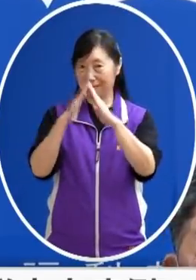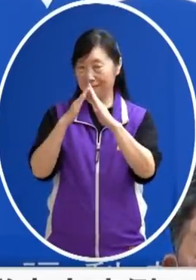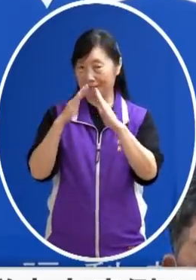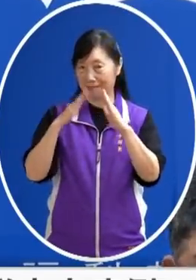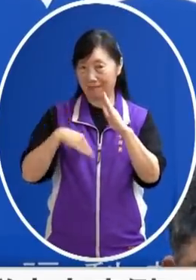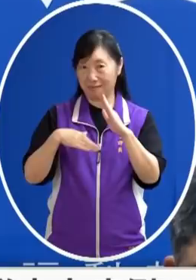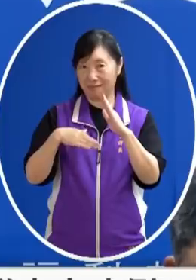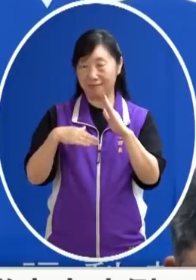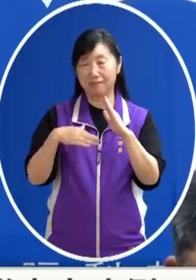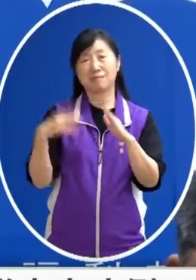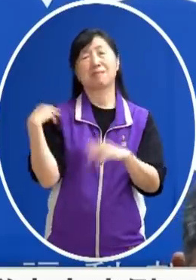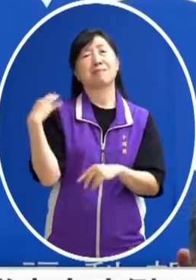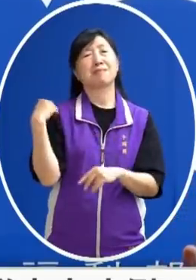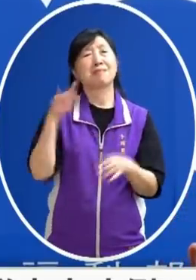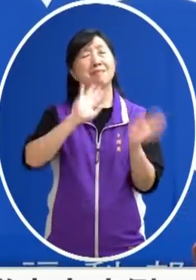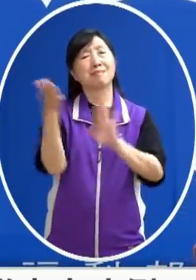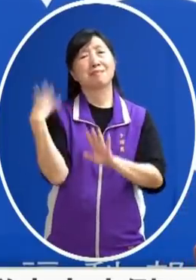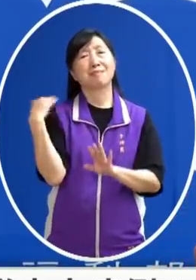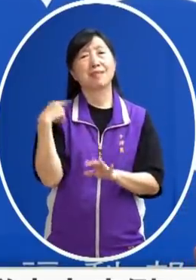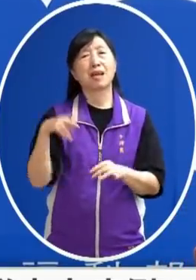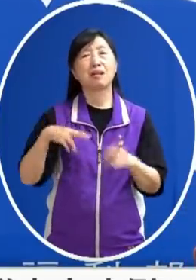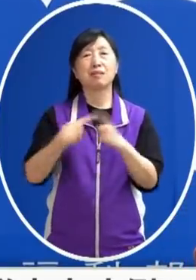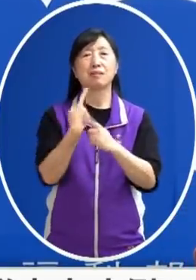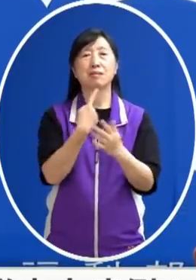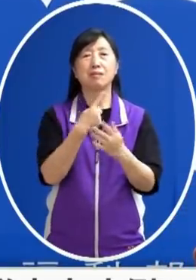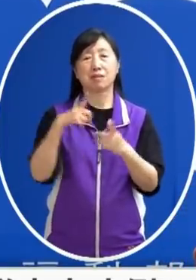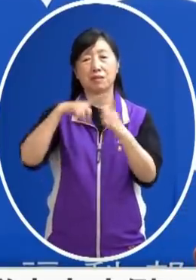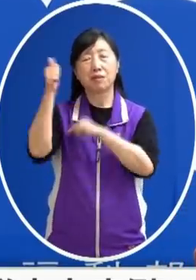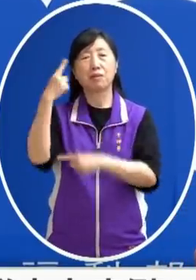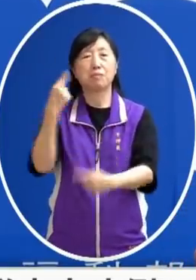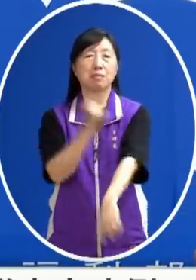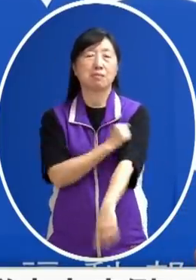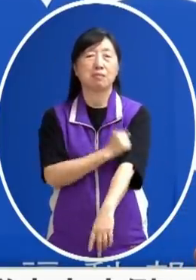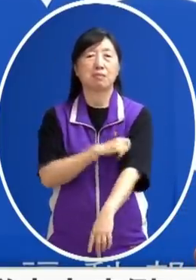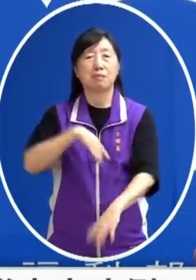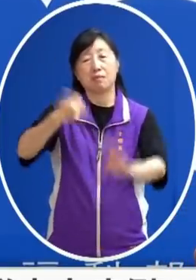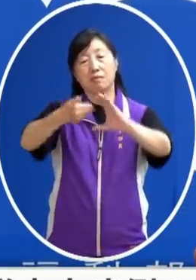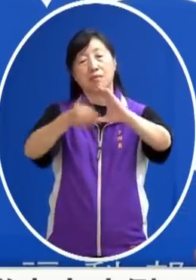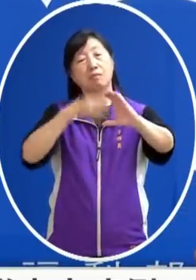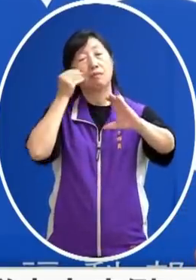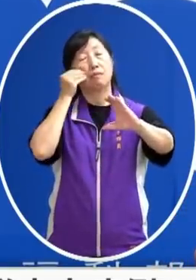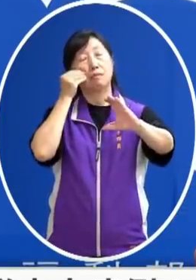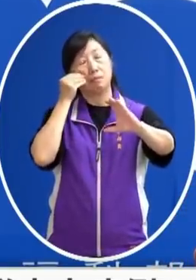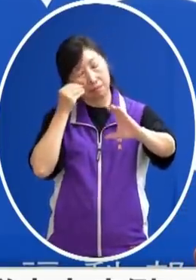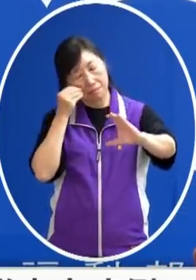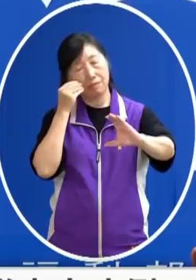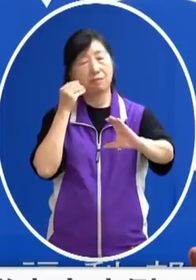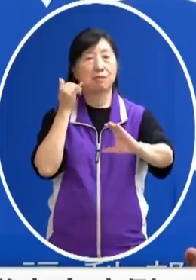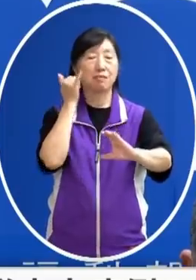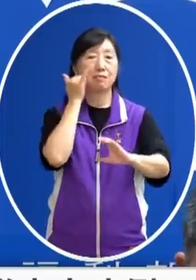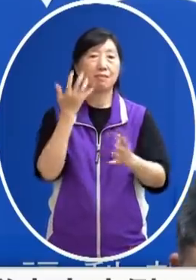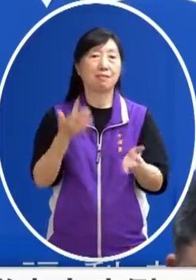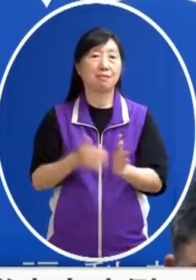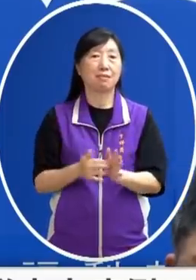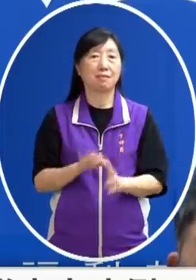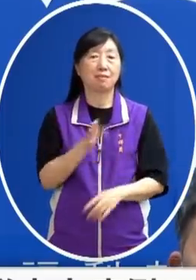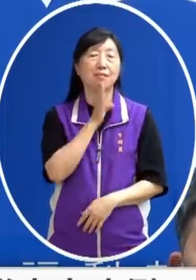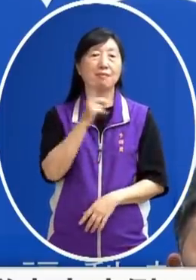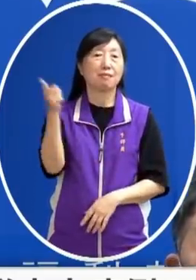什么改变了，就是说只是回到家可能比较累了，那看个电视可能就睡着了哦。那不过因为妈